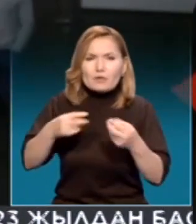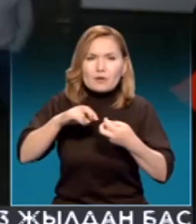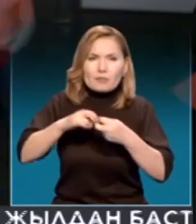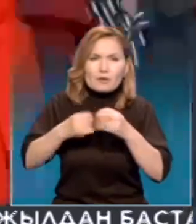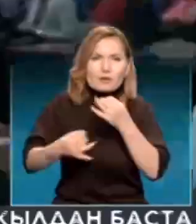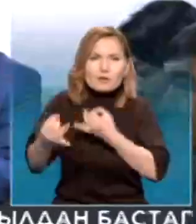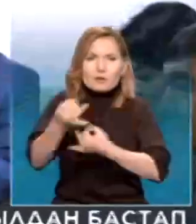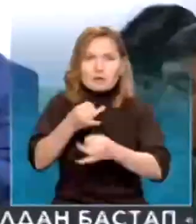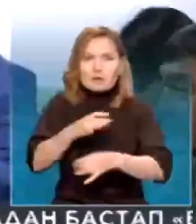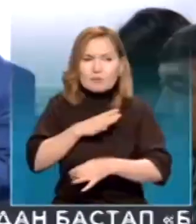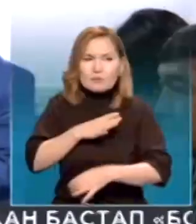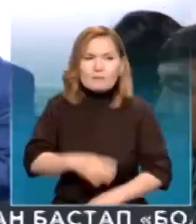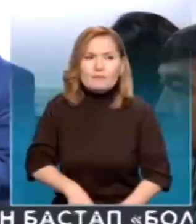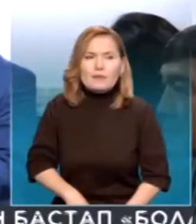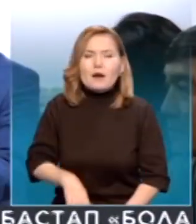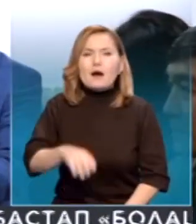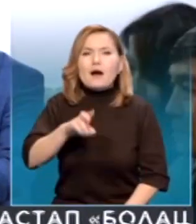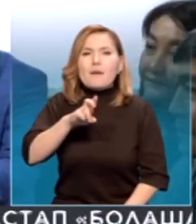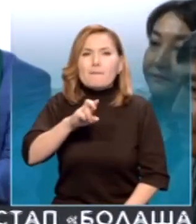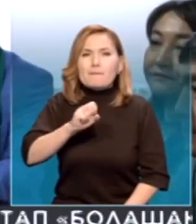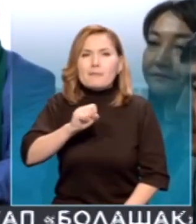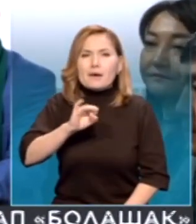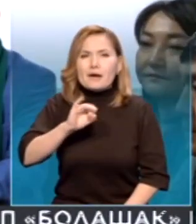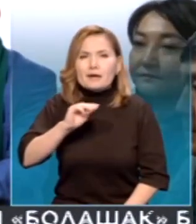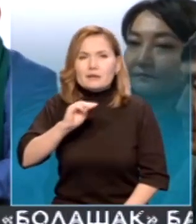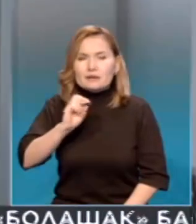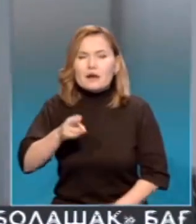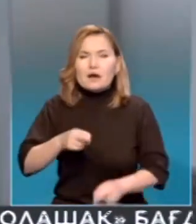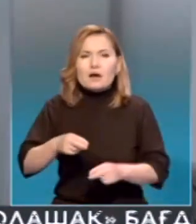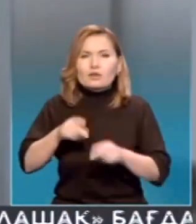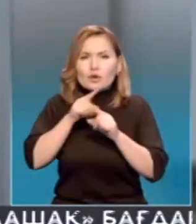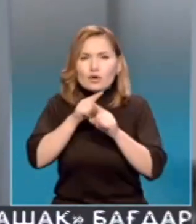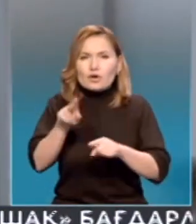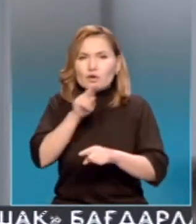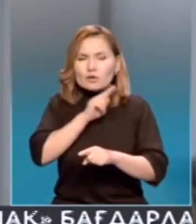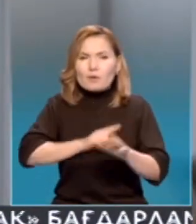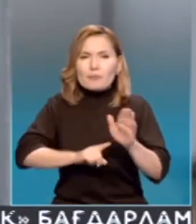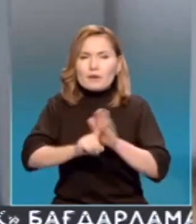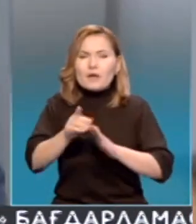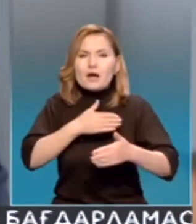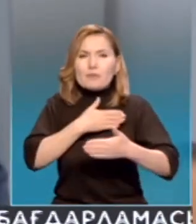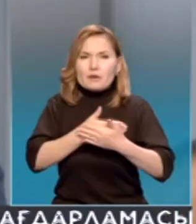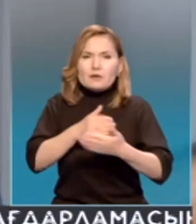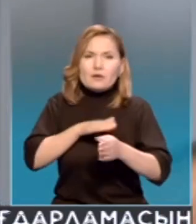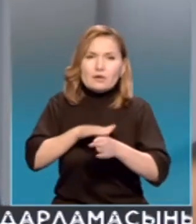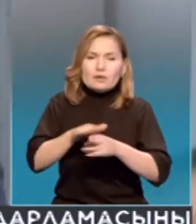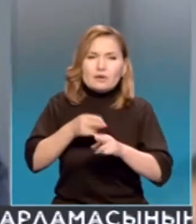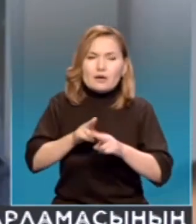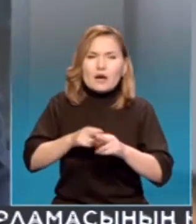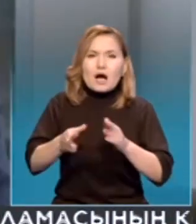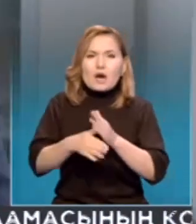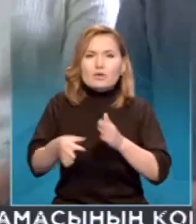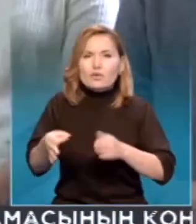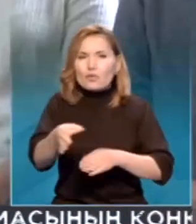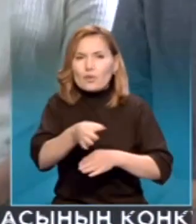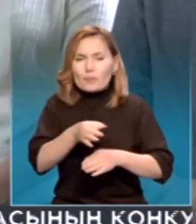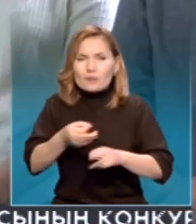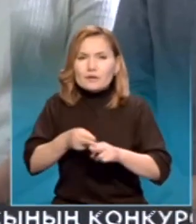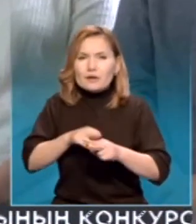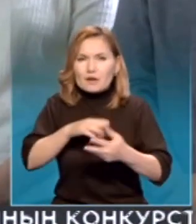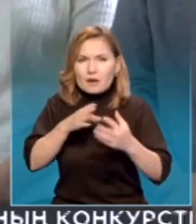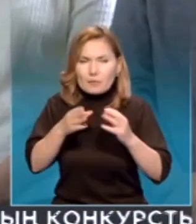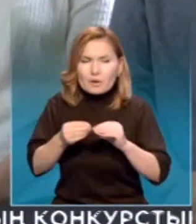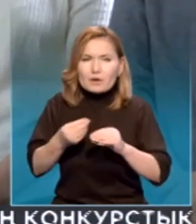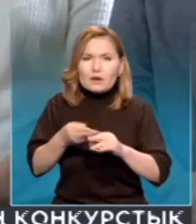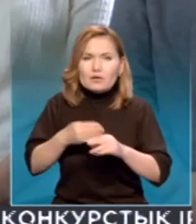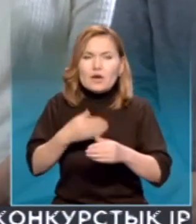пікір алмастық. Байтақ Жасылдар партиясының өңірлік штабтарында үгіт-насихат жұмыстарын белсенді жүргізіп жатыр. Бүгін Атырау облысындағы саяси құрылым